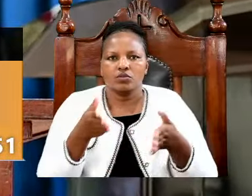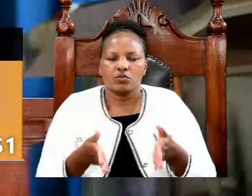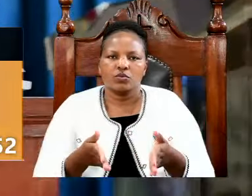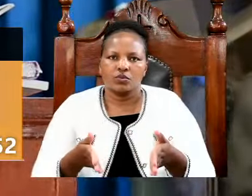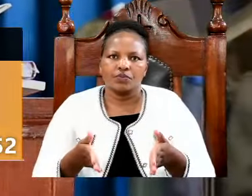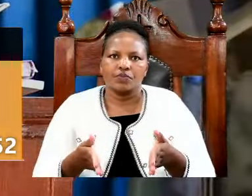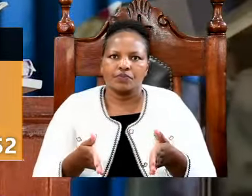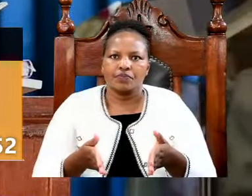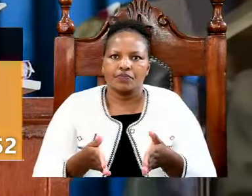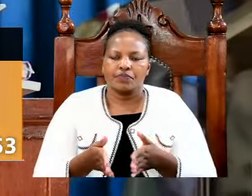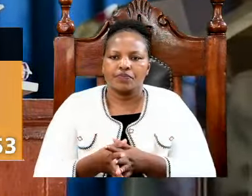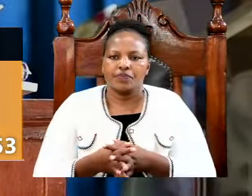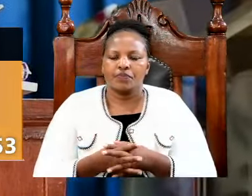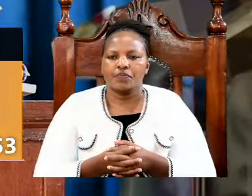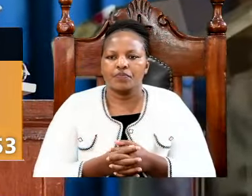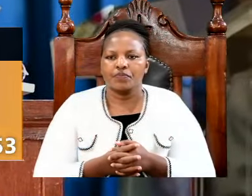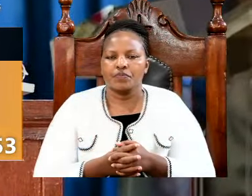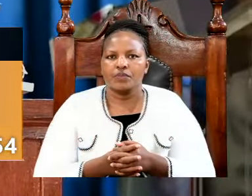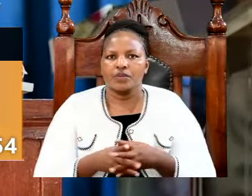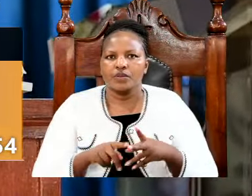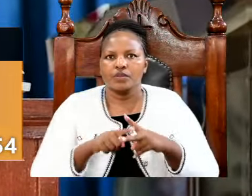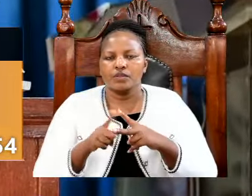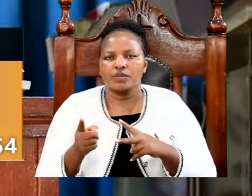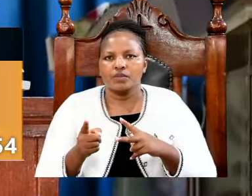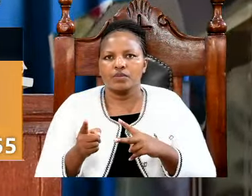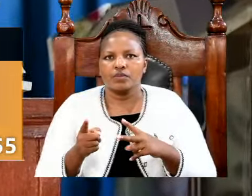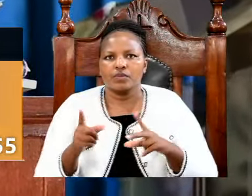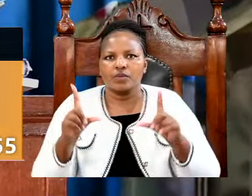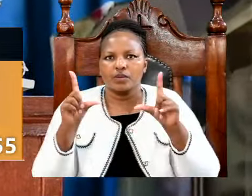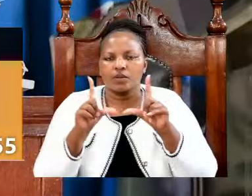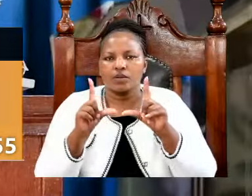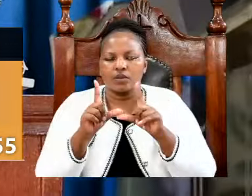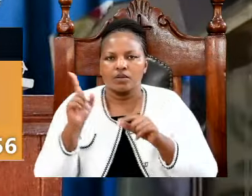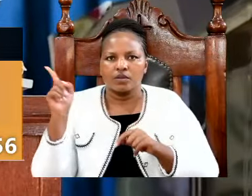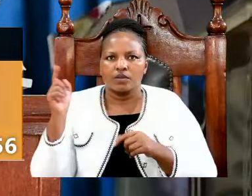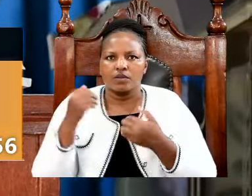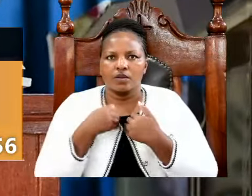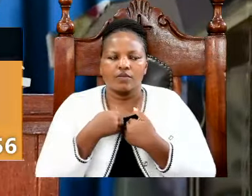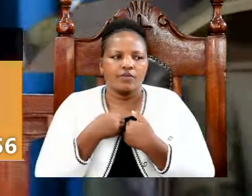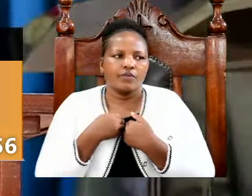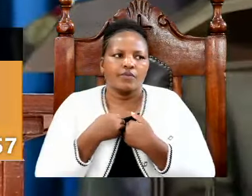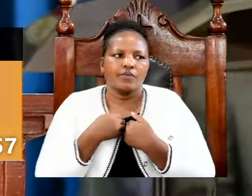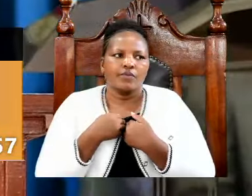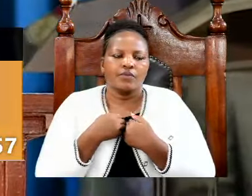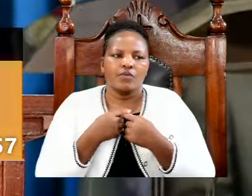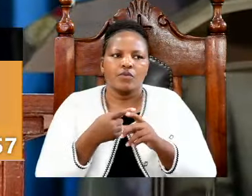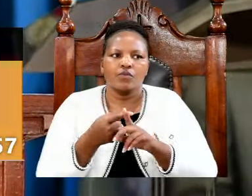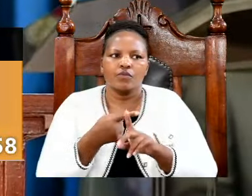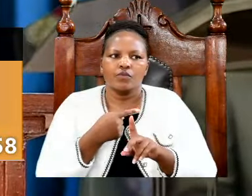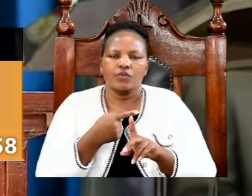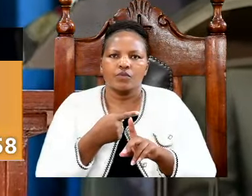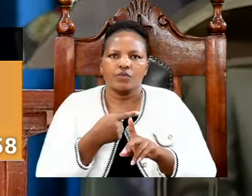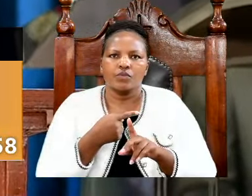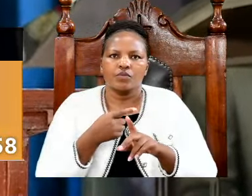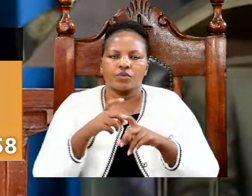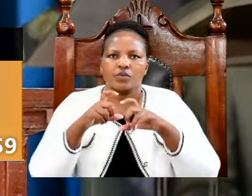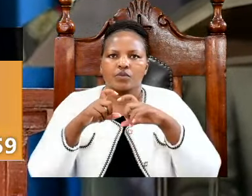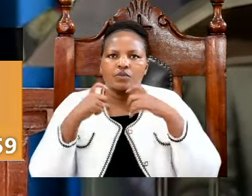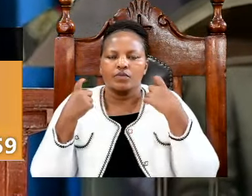leo. Na nitaanza na kadi iliyo hapa kutoka kwa